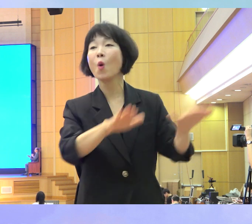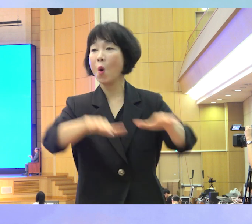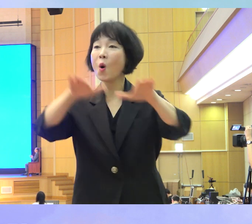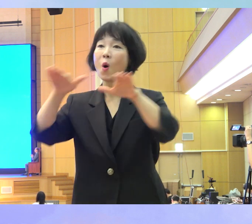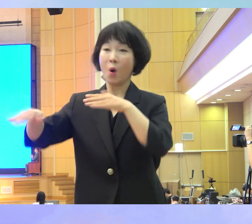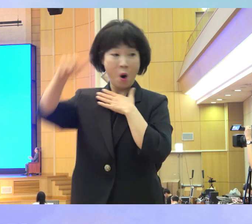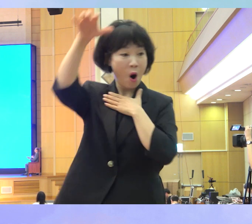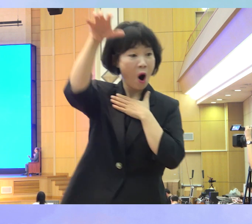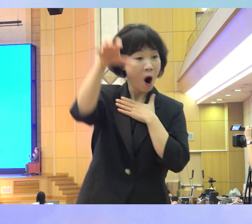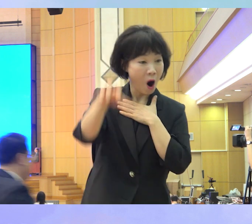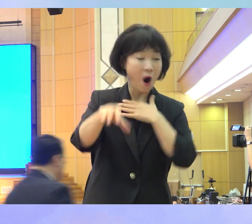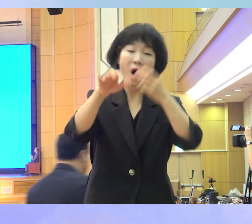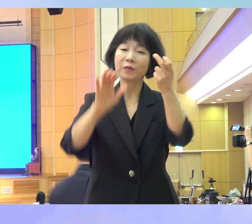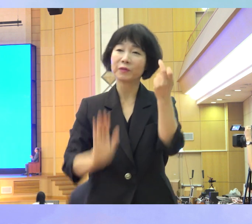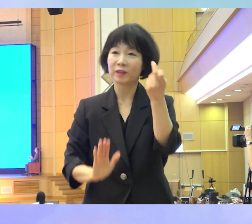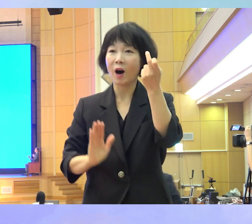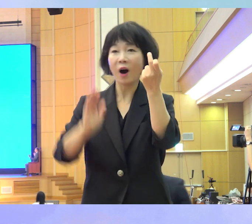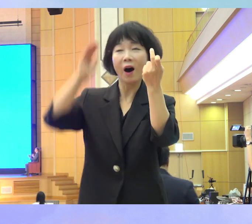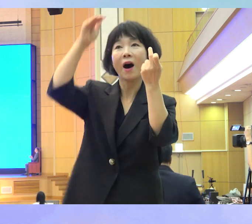바다로